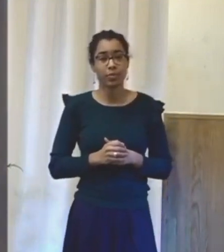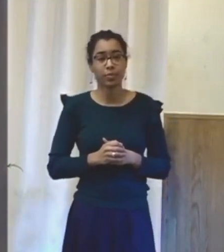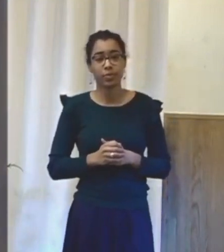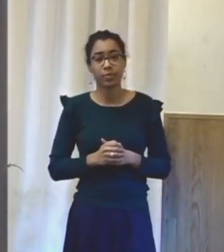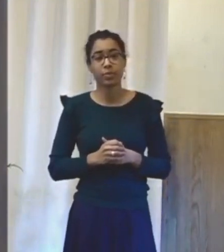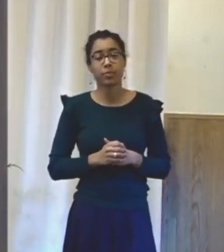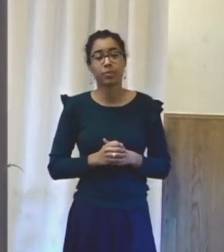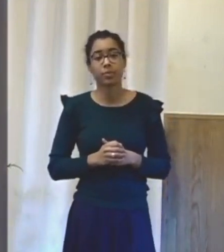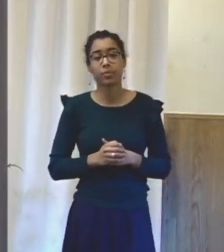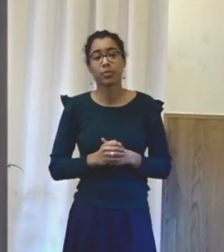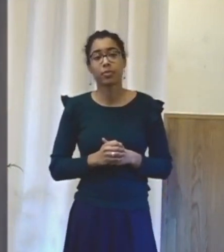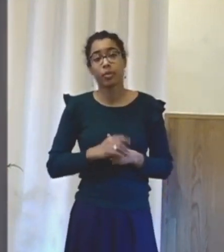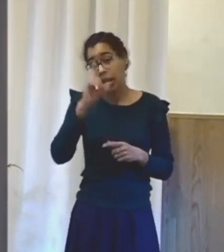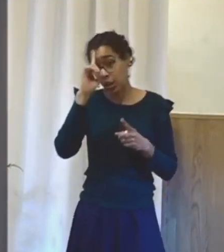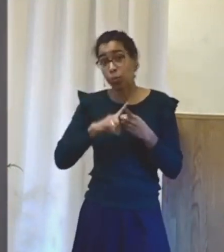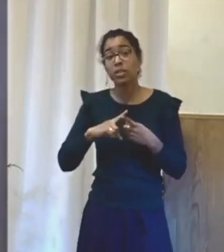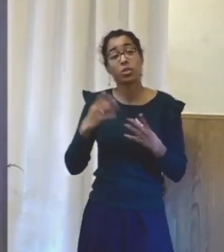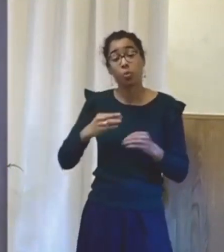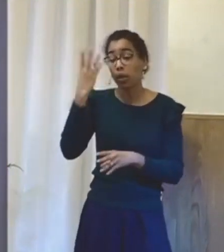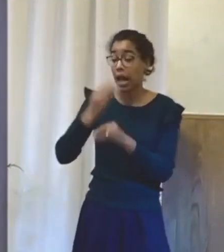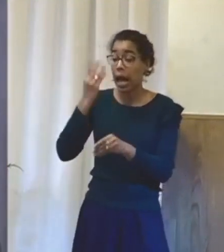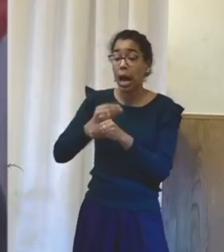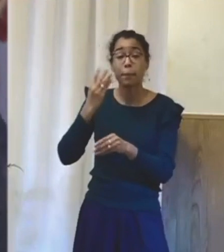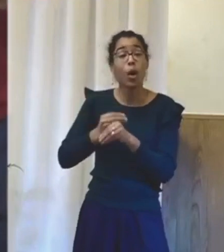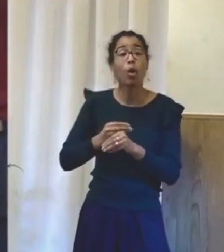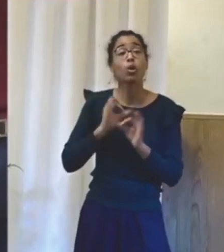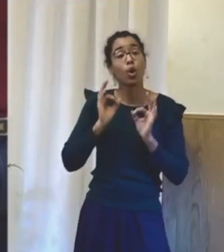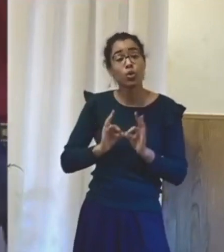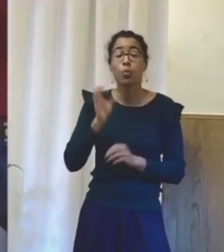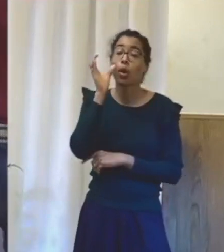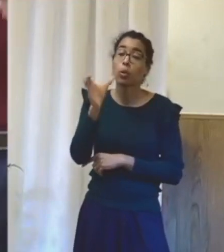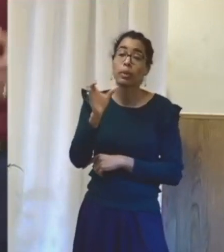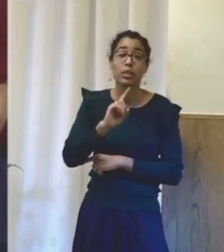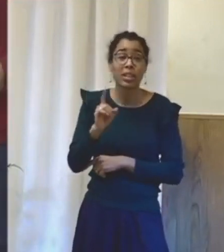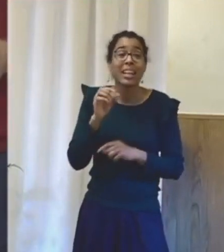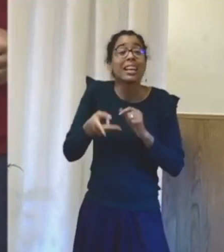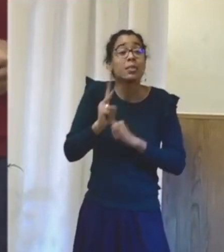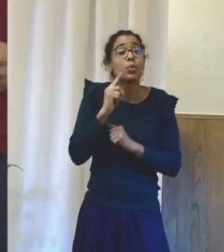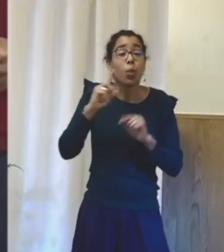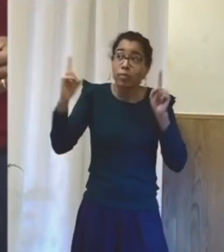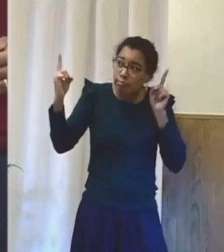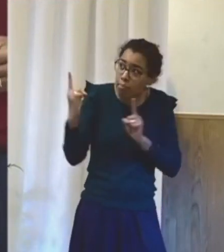apprenions, entendons, mais c'est pour que nous puissions nous approcher avec assurance.